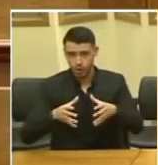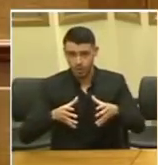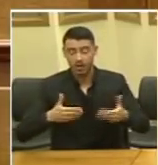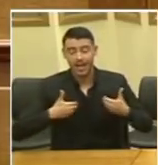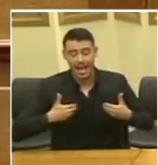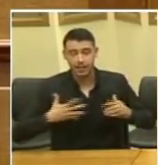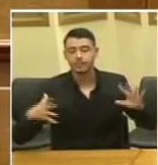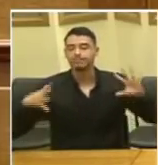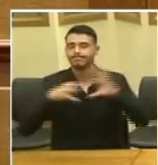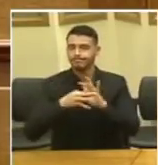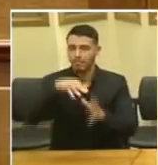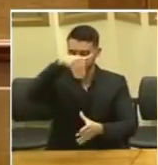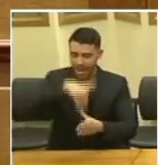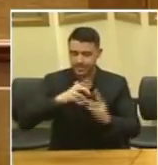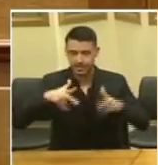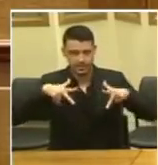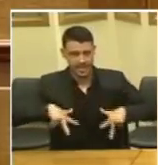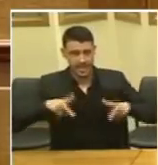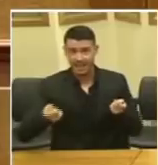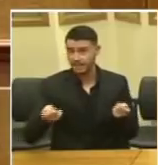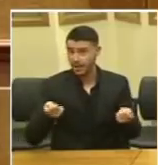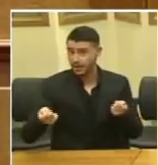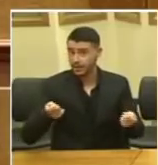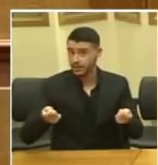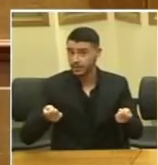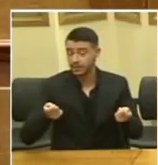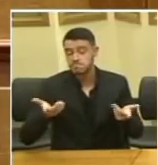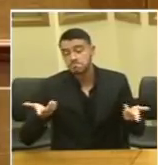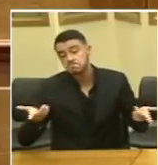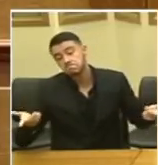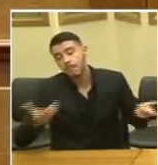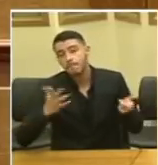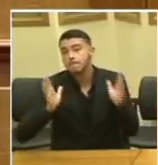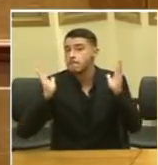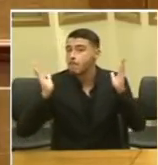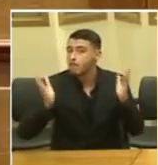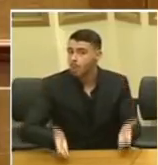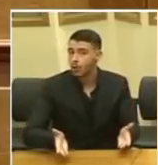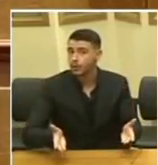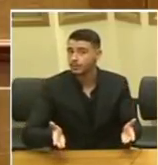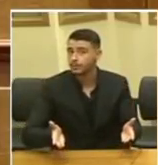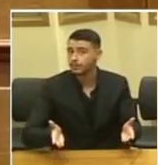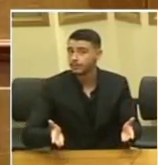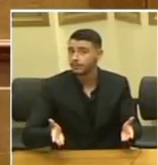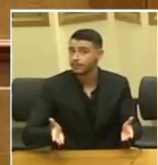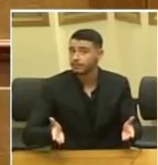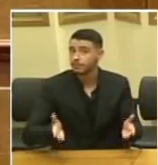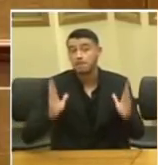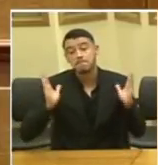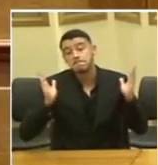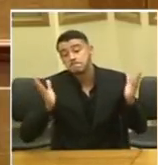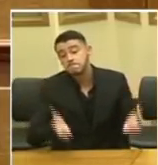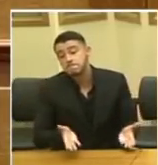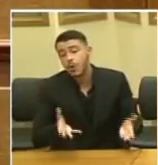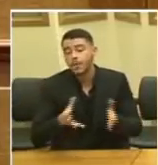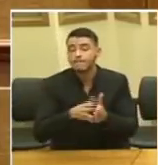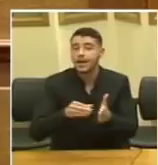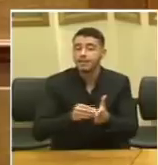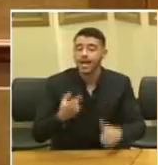αυτή και μπορεί να μην έχουμε, αν θέλετε, να μην βρισκόμαστε τόσο πλησίον όσο βρίσκονται άλλα